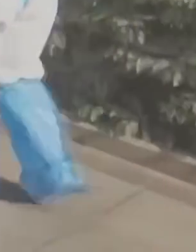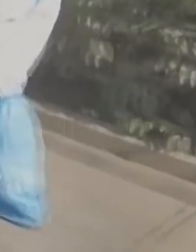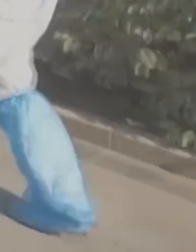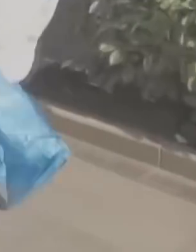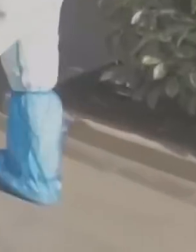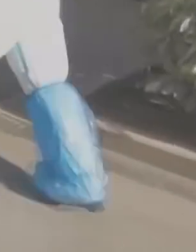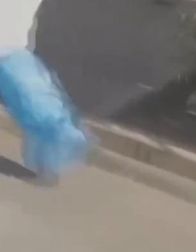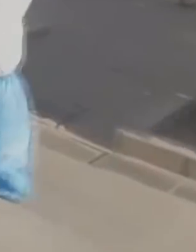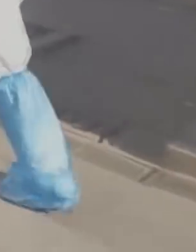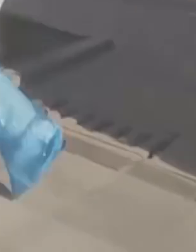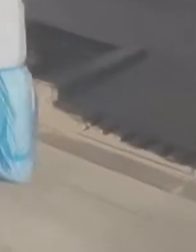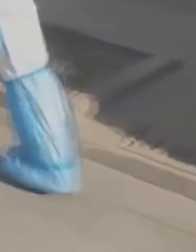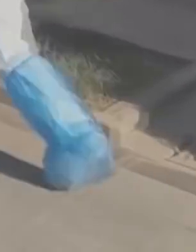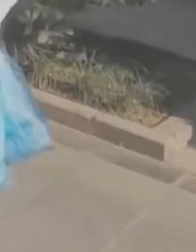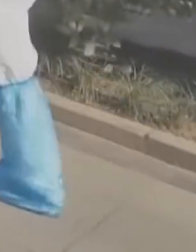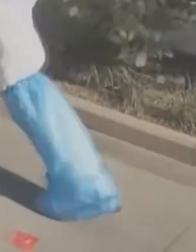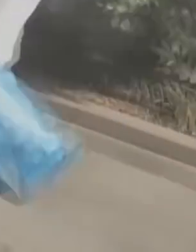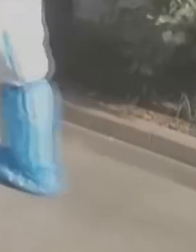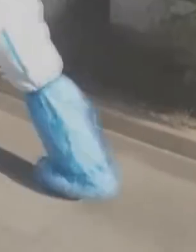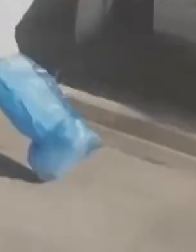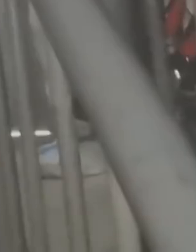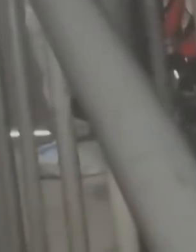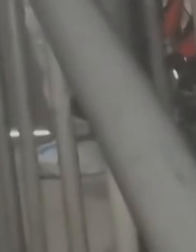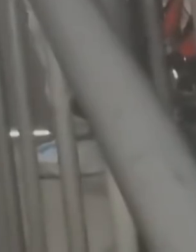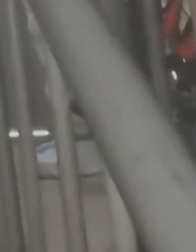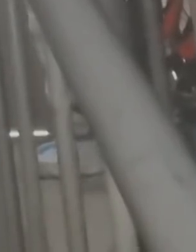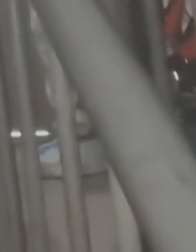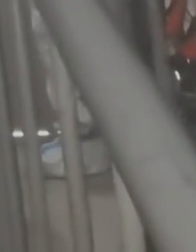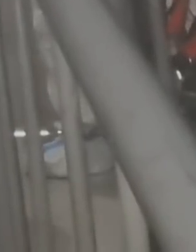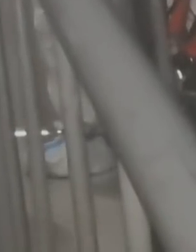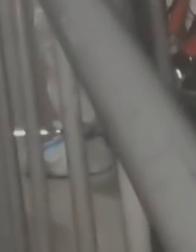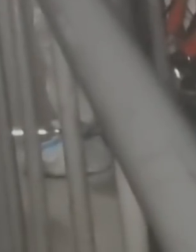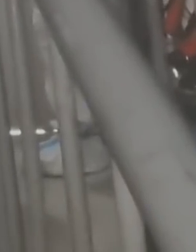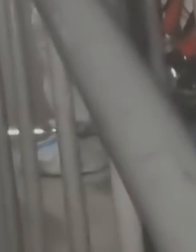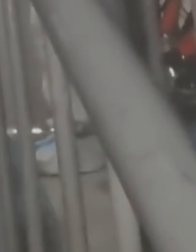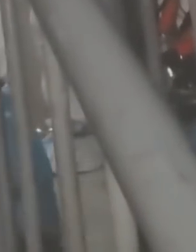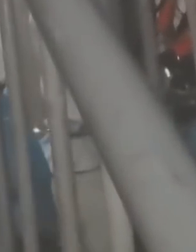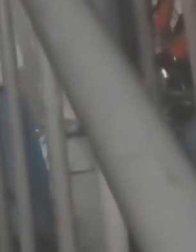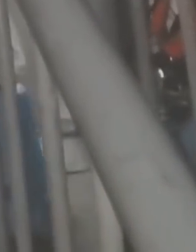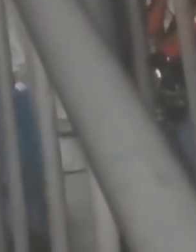Thank you.